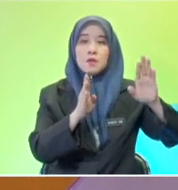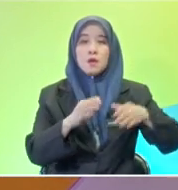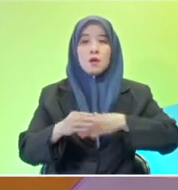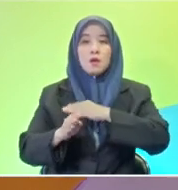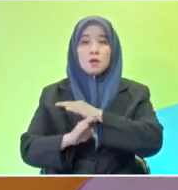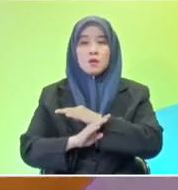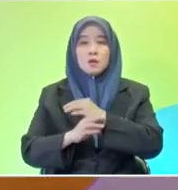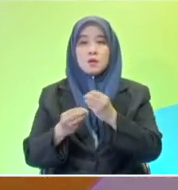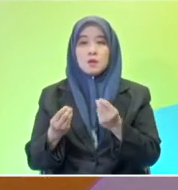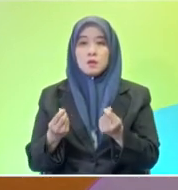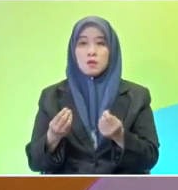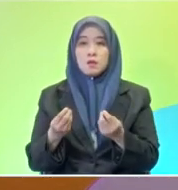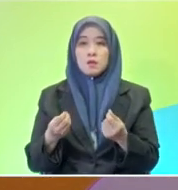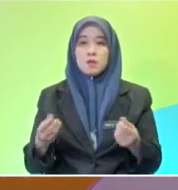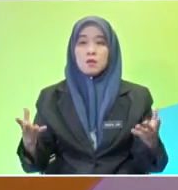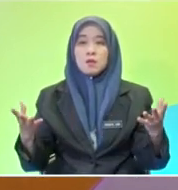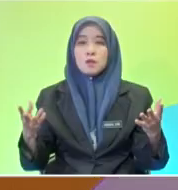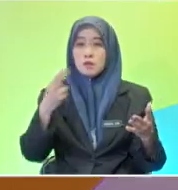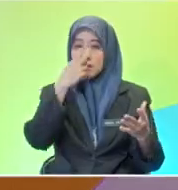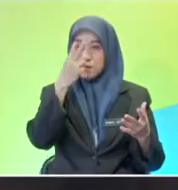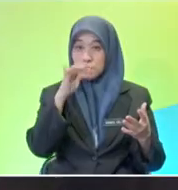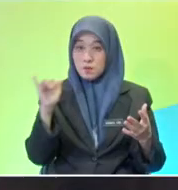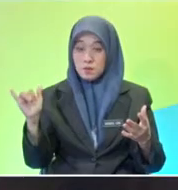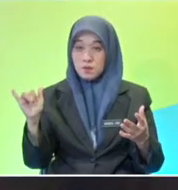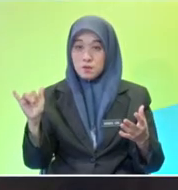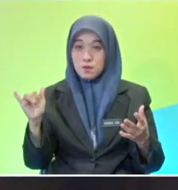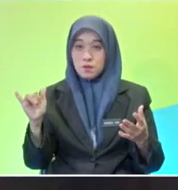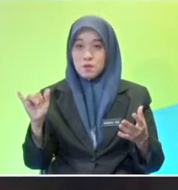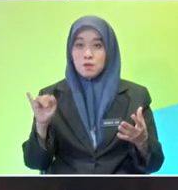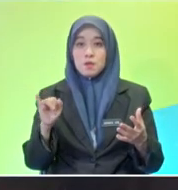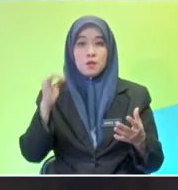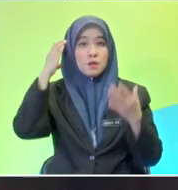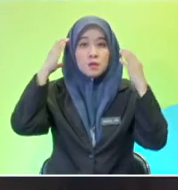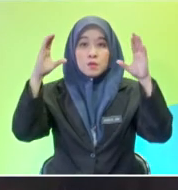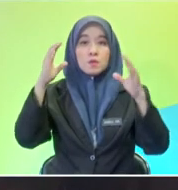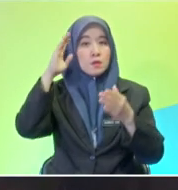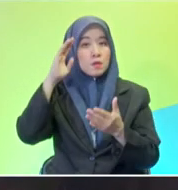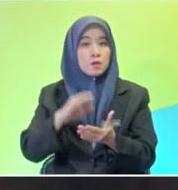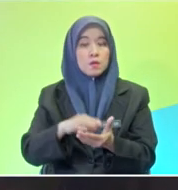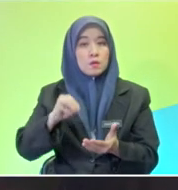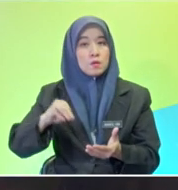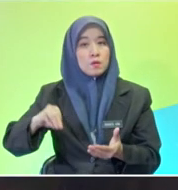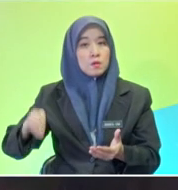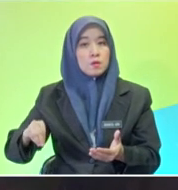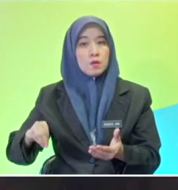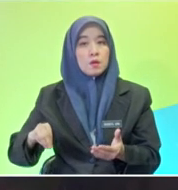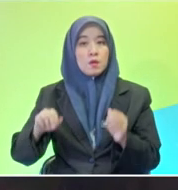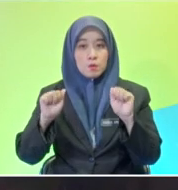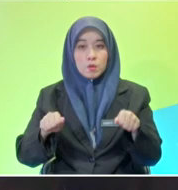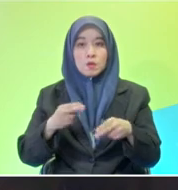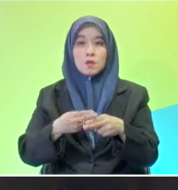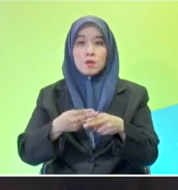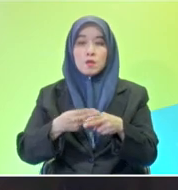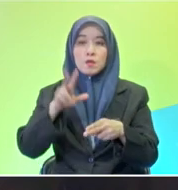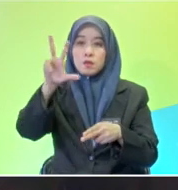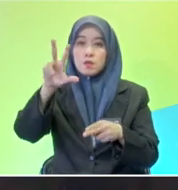Pasir. Okey, nampaknya Fika dan saya percaya murid-murid di luar sana pun dapat menamakan 3 jenis